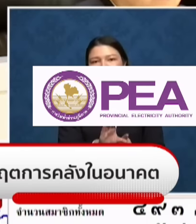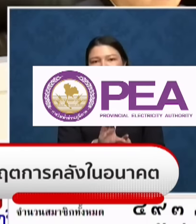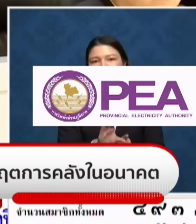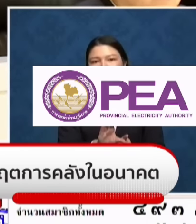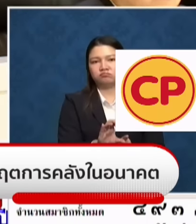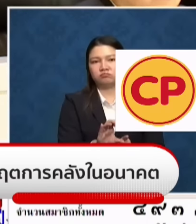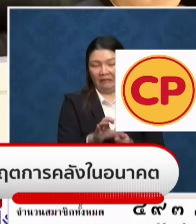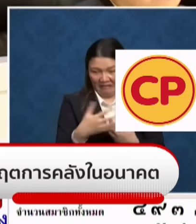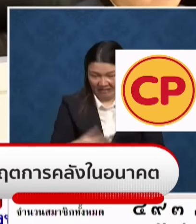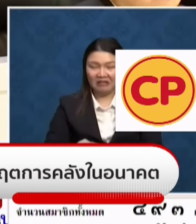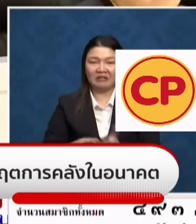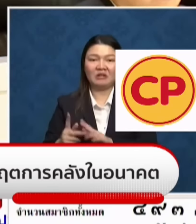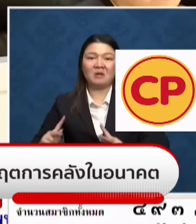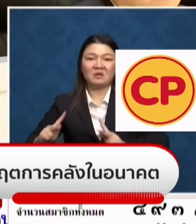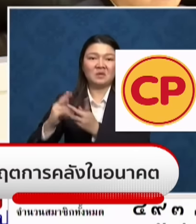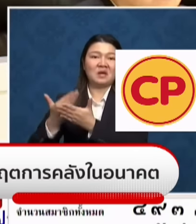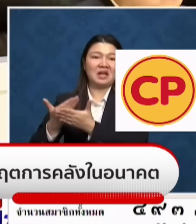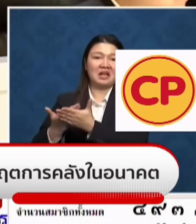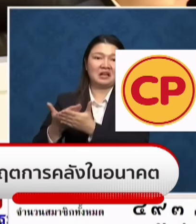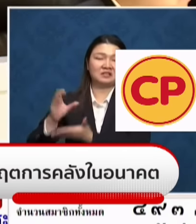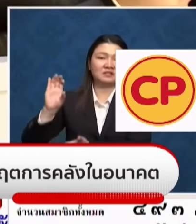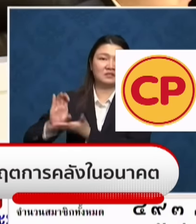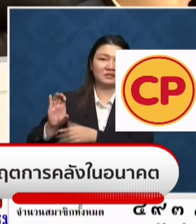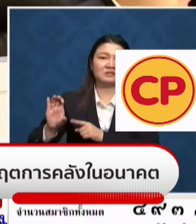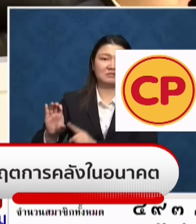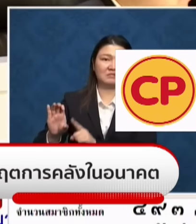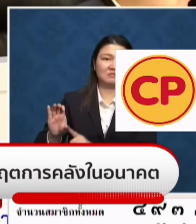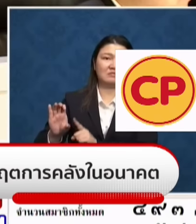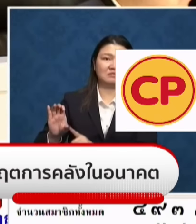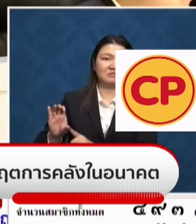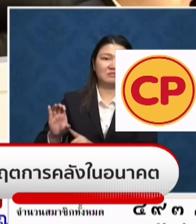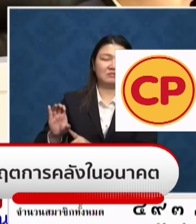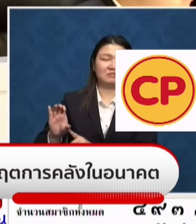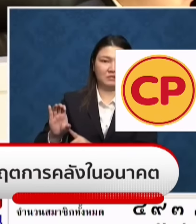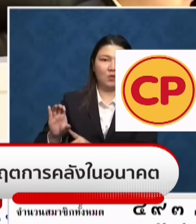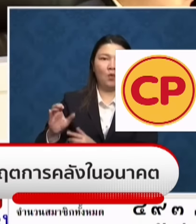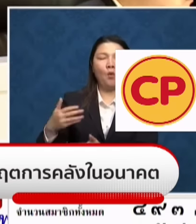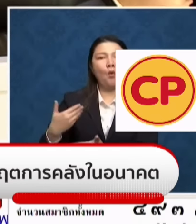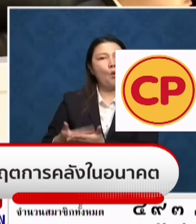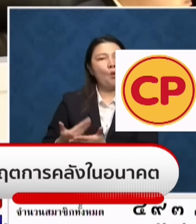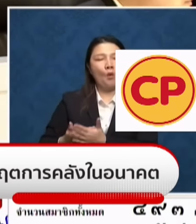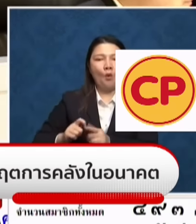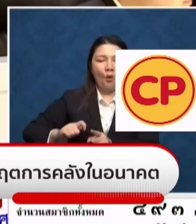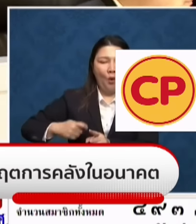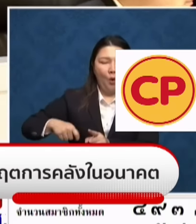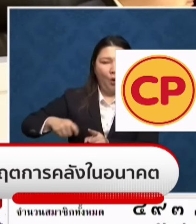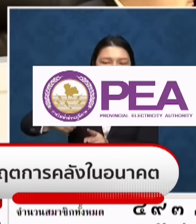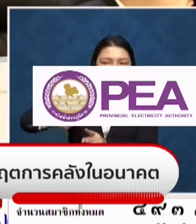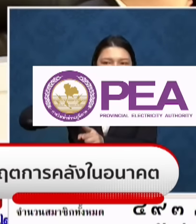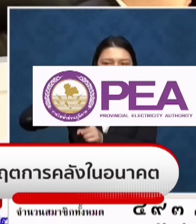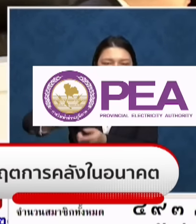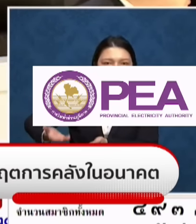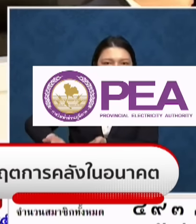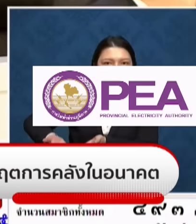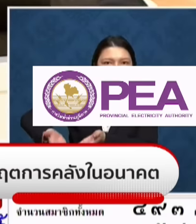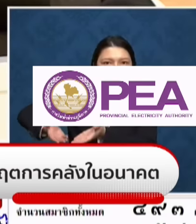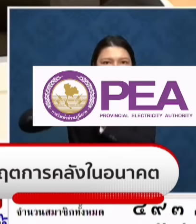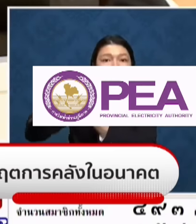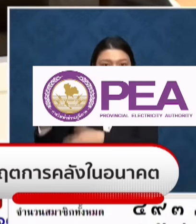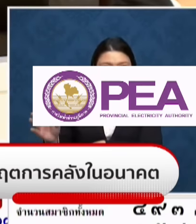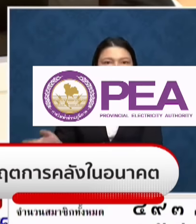าระทางการคลัง Fiscal Liability เพิ่มขึ้นทุกปีถ้าหาก